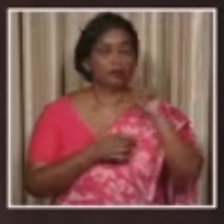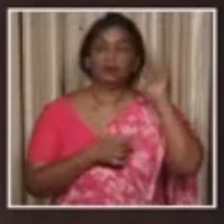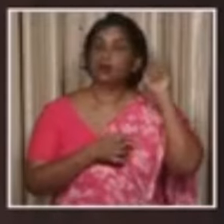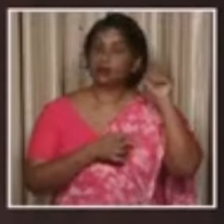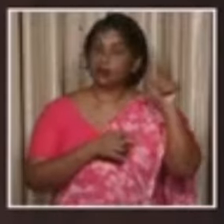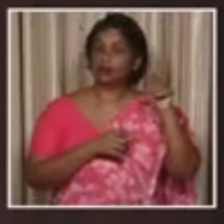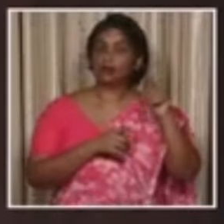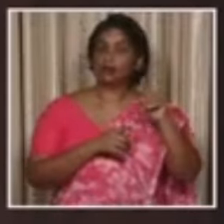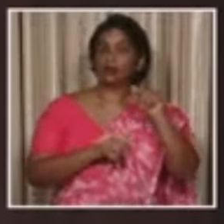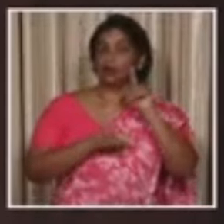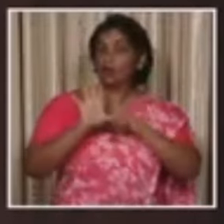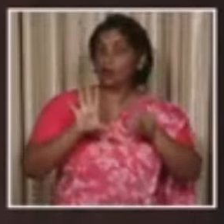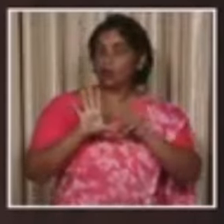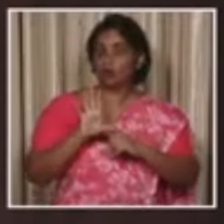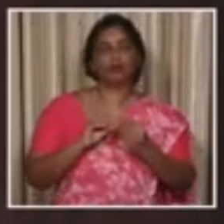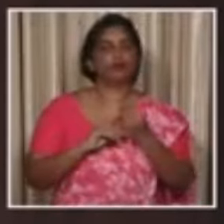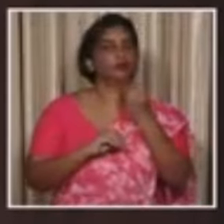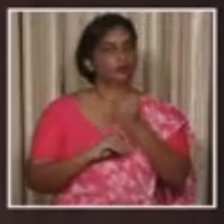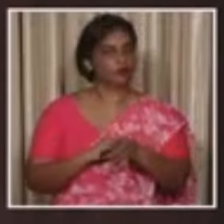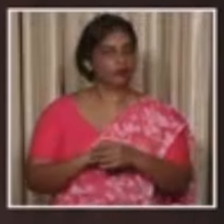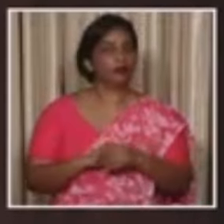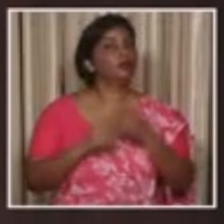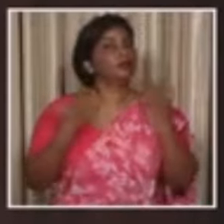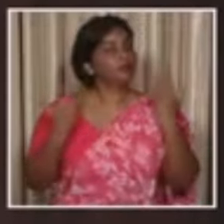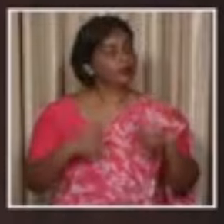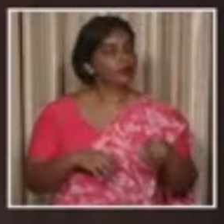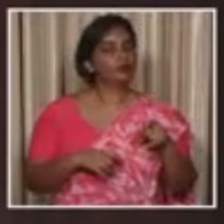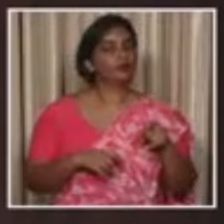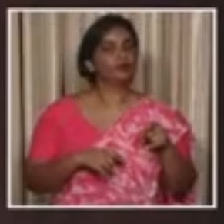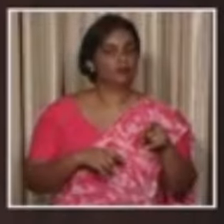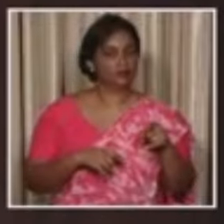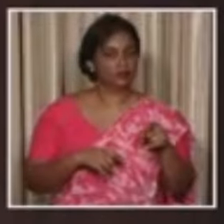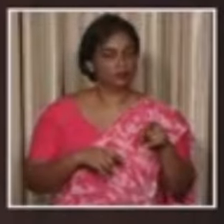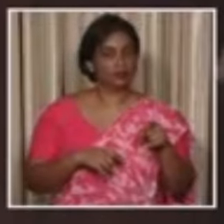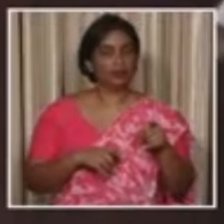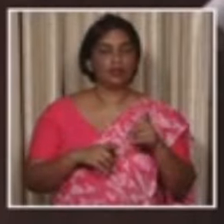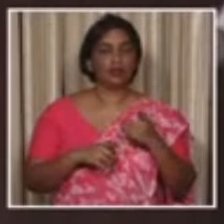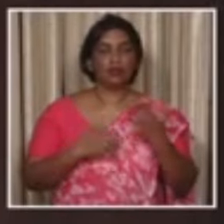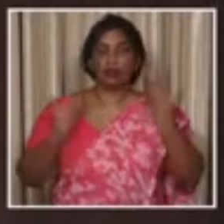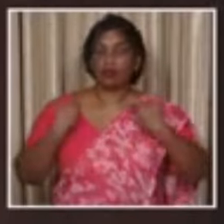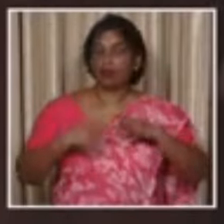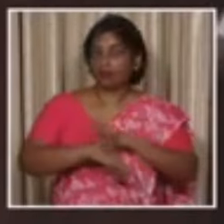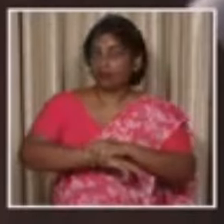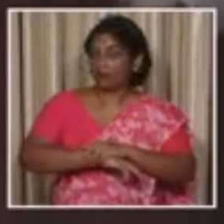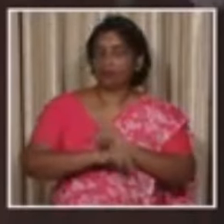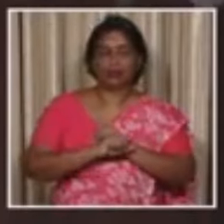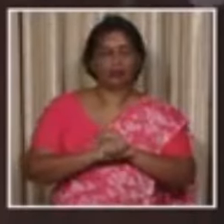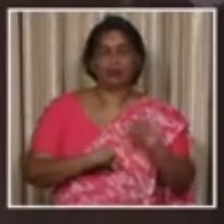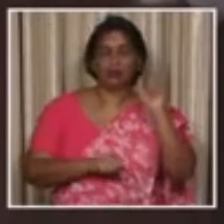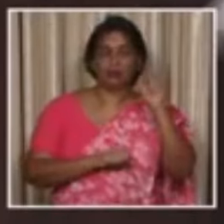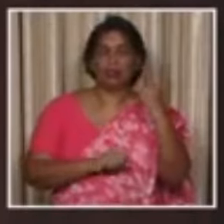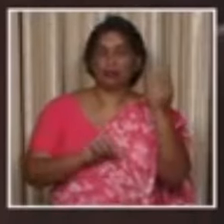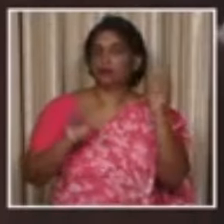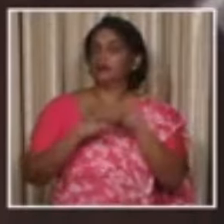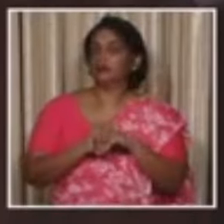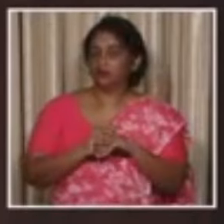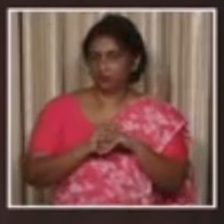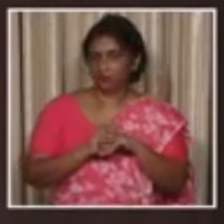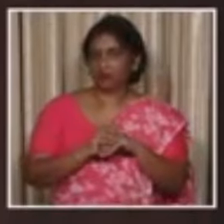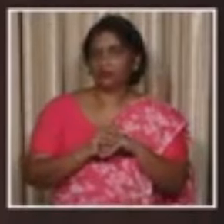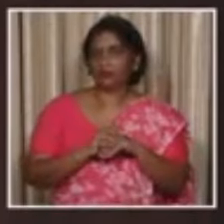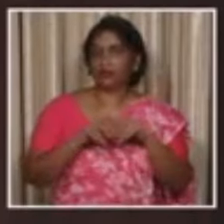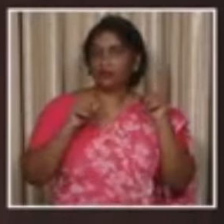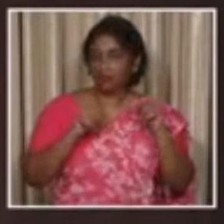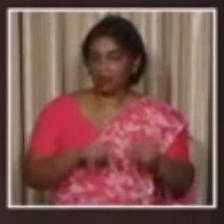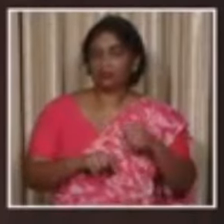ඒගොල්ලන්ට මෙසියෝස්ලා විදිහට පුහුණුවක් දුන්නා. ඊළඟට පිසියෝ කෙනෙක් හිටියේ නැහැ අපි එනකොට පිසියෝස්ලා දෙන්නෙක් අපි අරගත්තා. දැන්